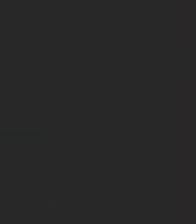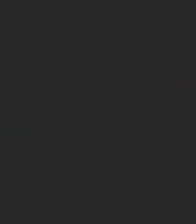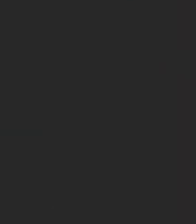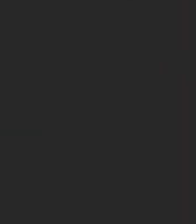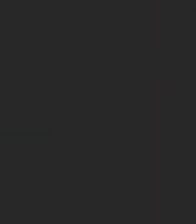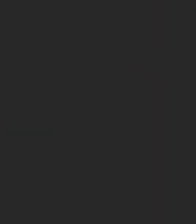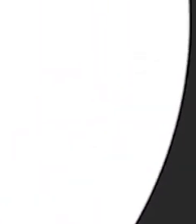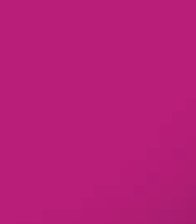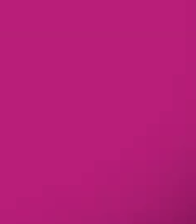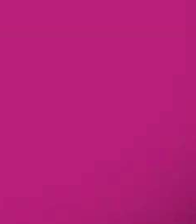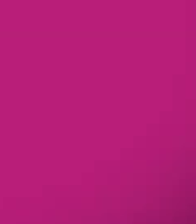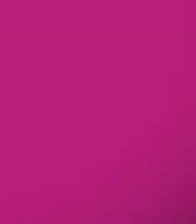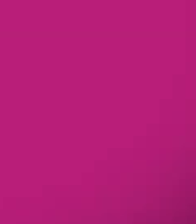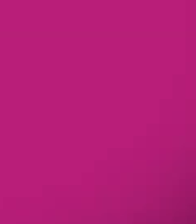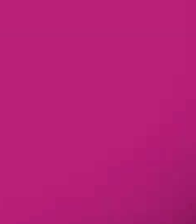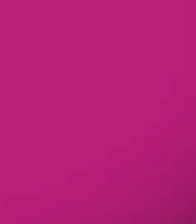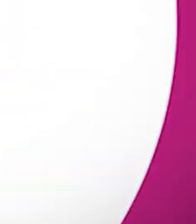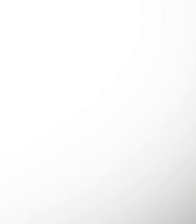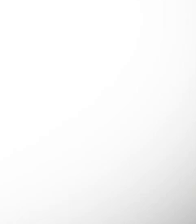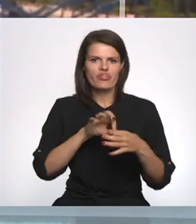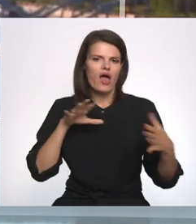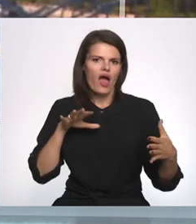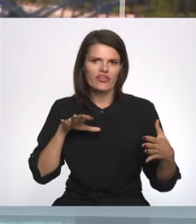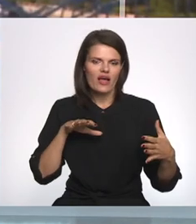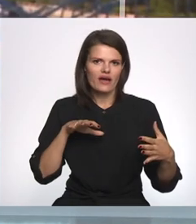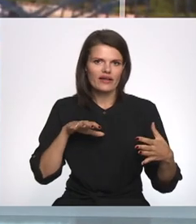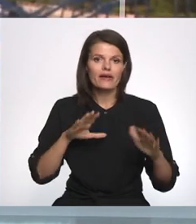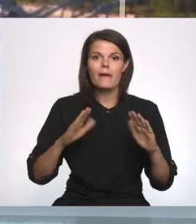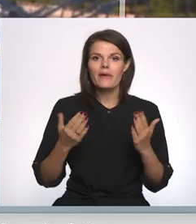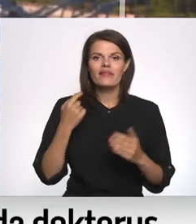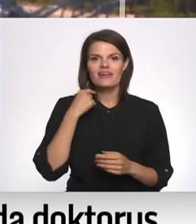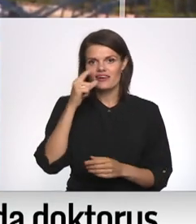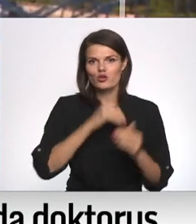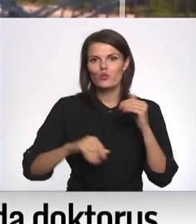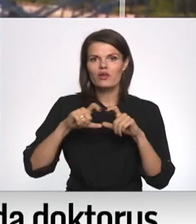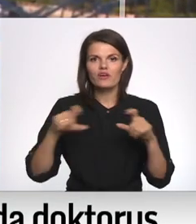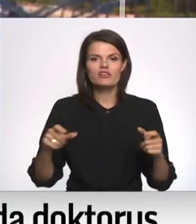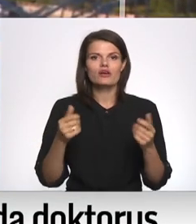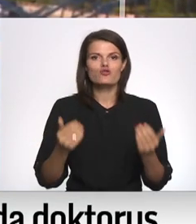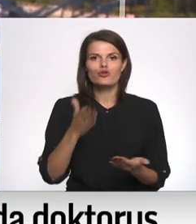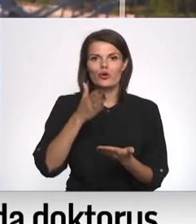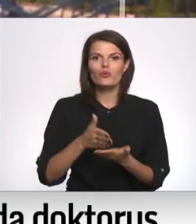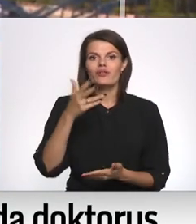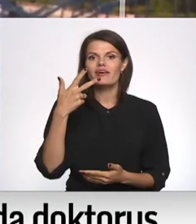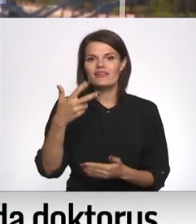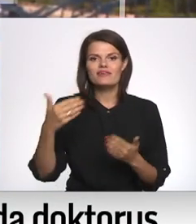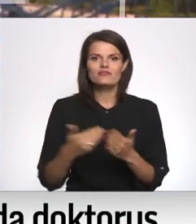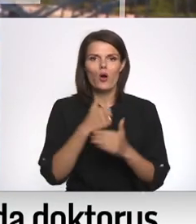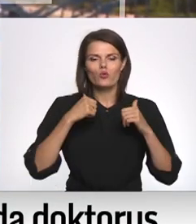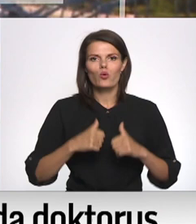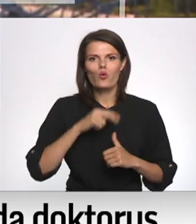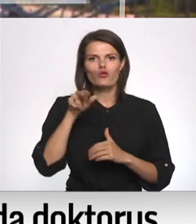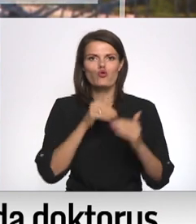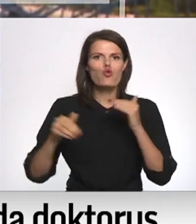Re, viss ēters ir te! Bet Rīgas Stradiņu universitātē šodien notika trīs jaunu goda